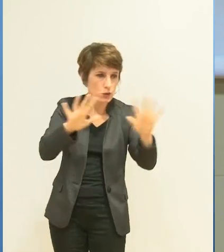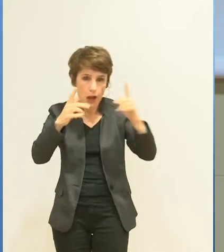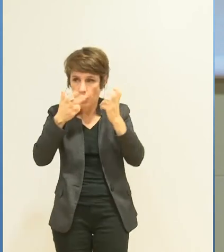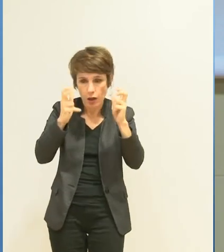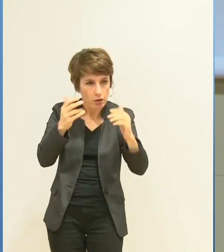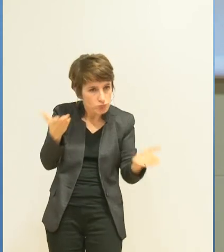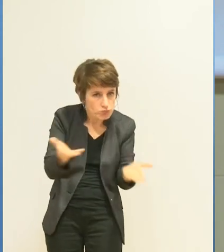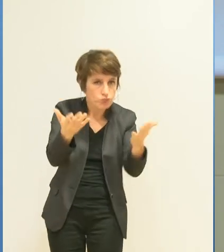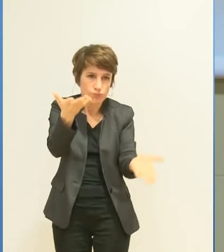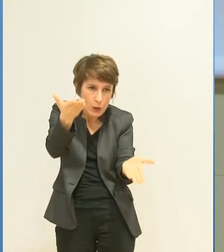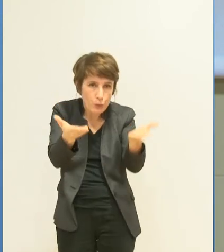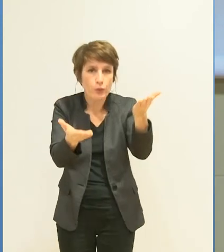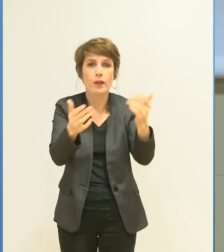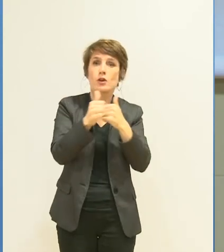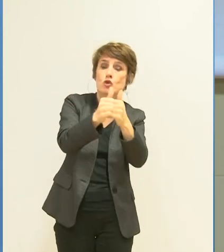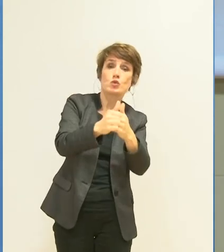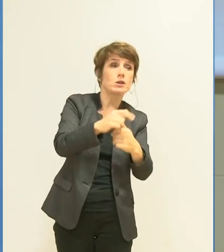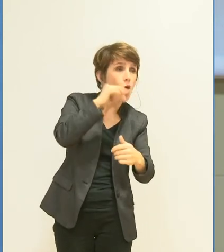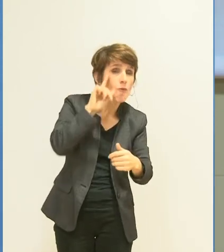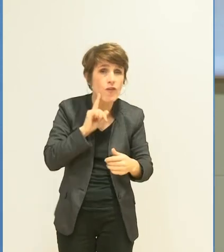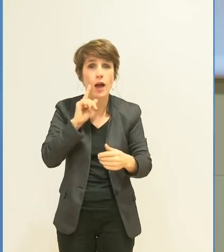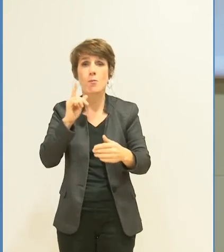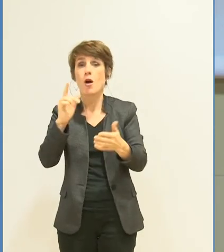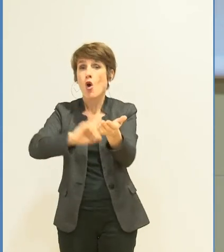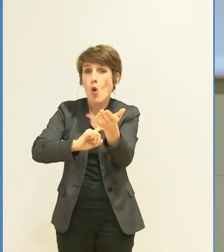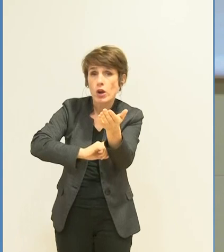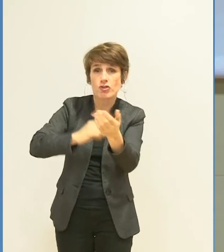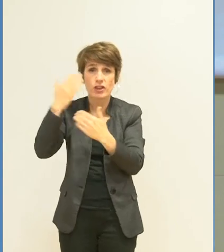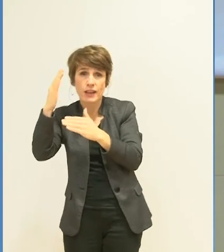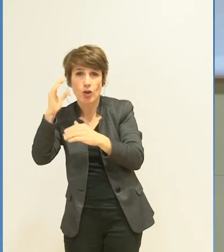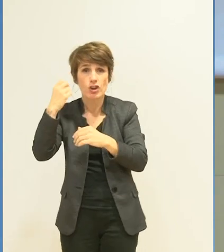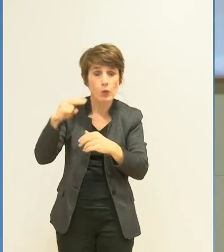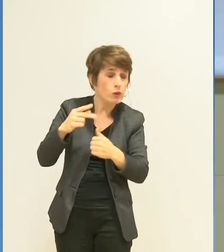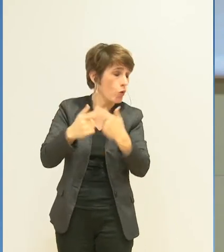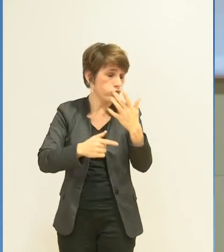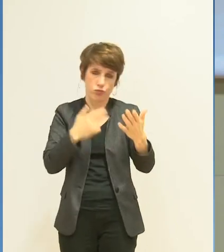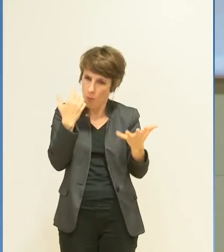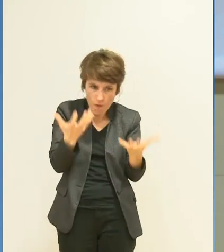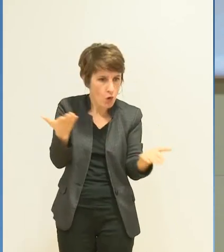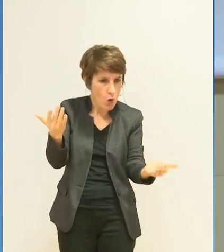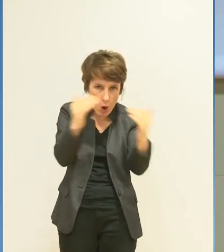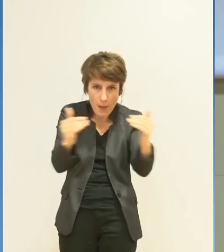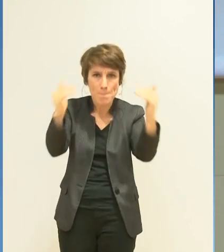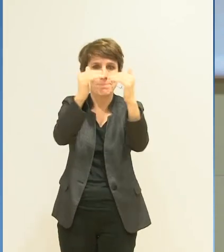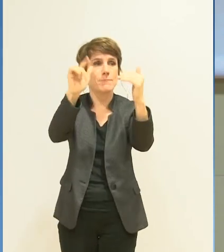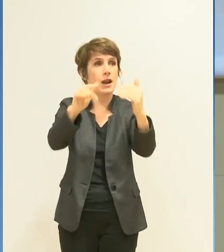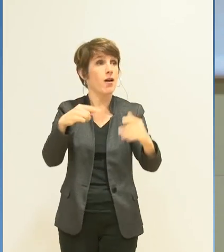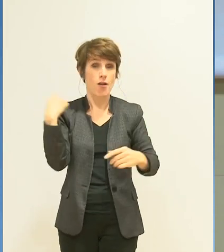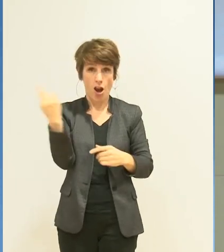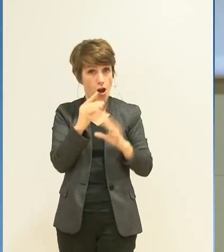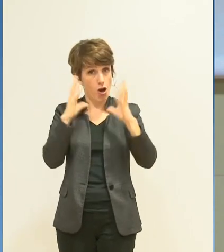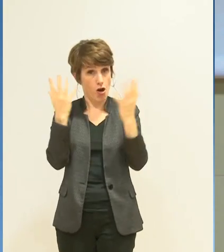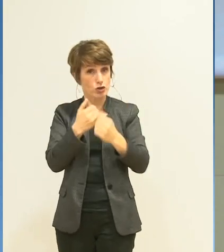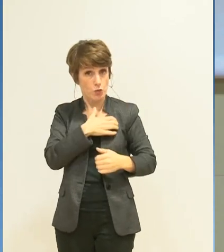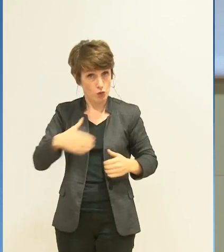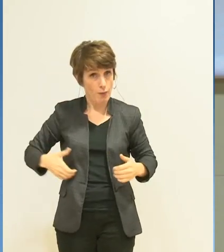l'origine réelle ou supposée avec là aussi un gros travail fait par l'ensemble de la municipalité avec le renouvellement du patrimoine